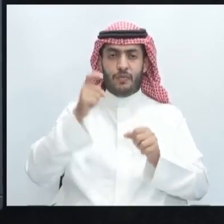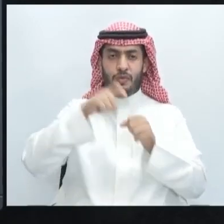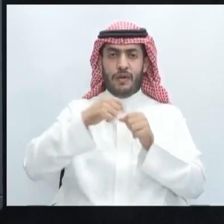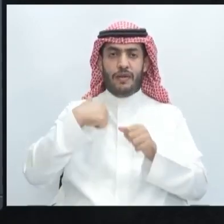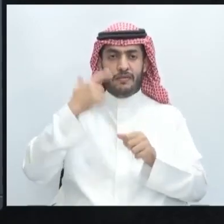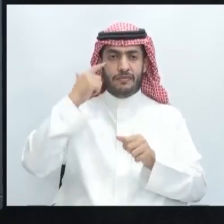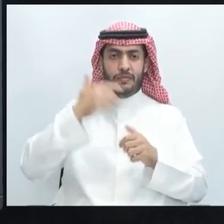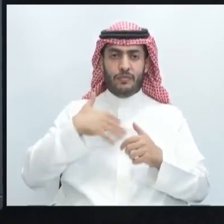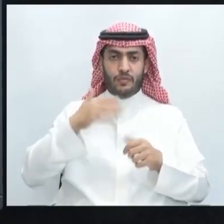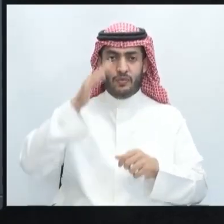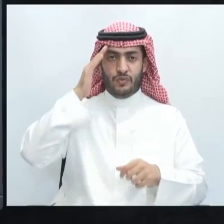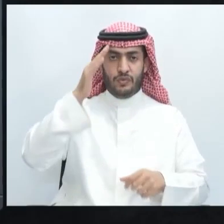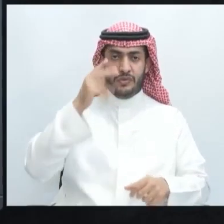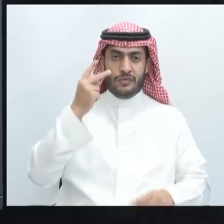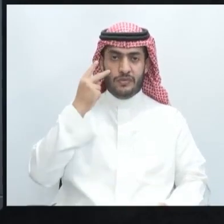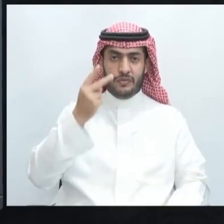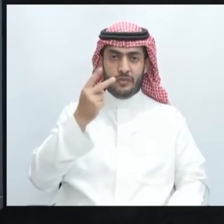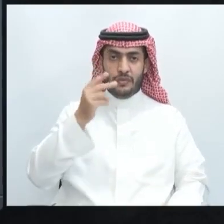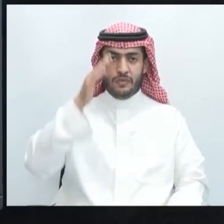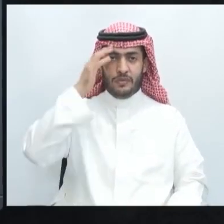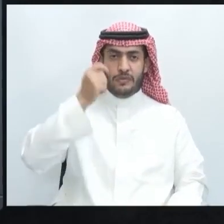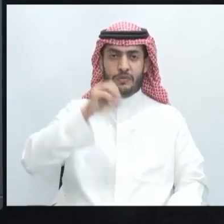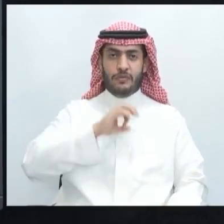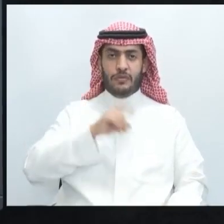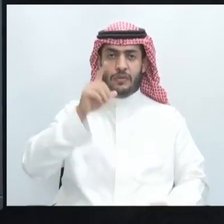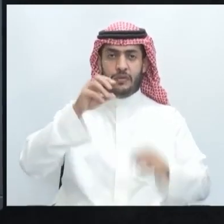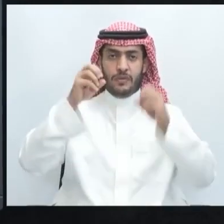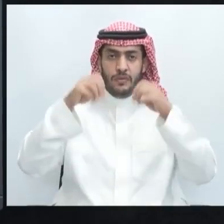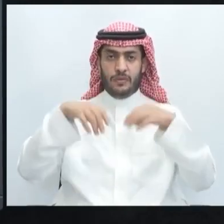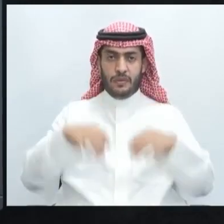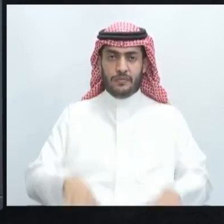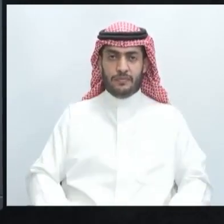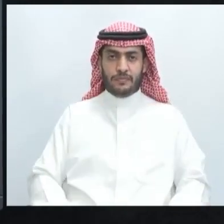القرار شكرا لكم لحسن المتابعه والسلام عليكم ورحمه الله وبركاته